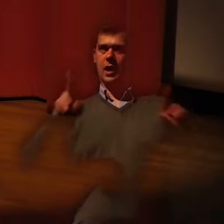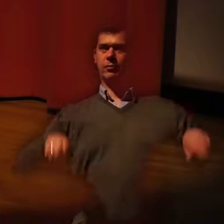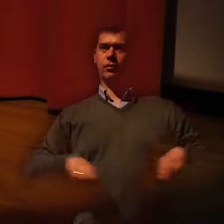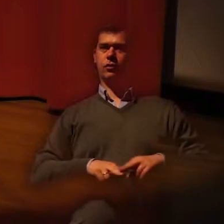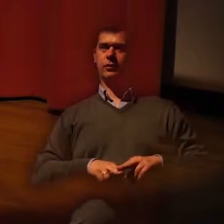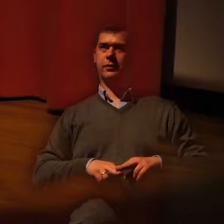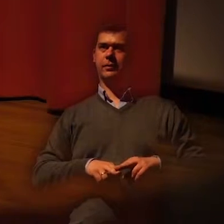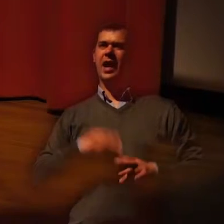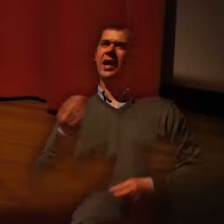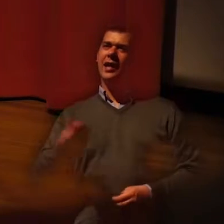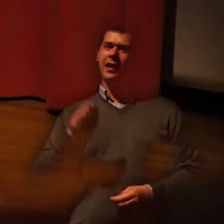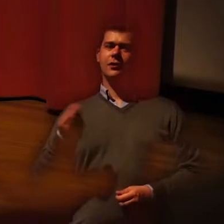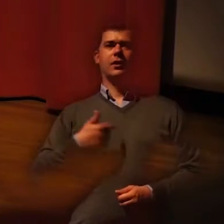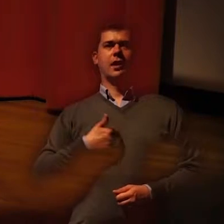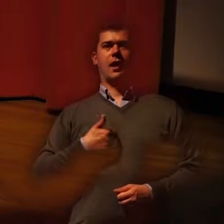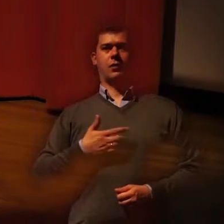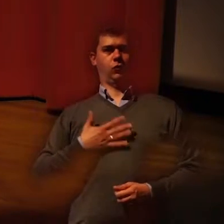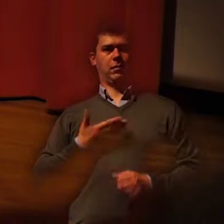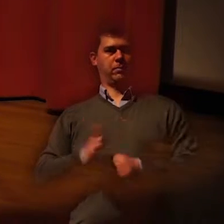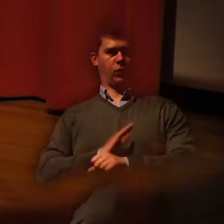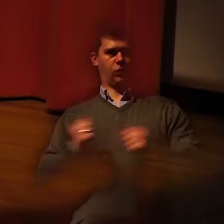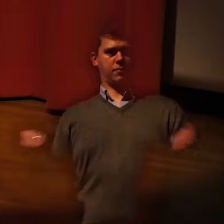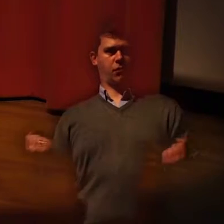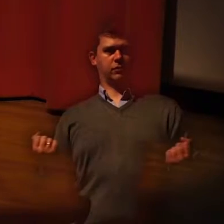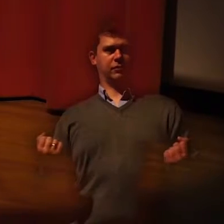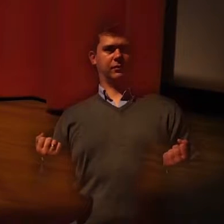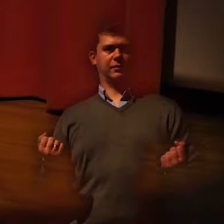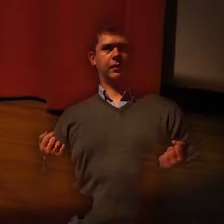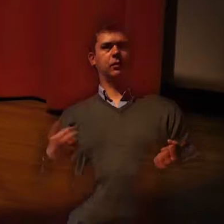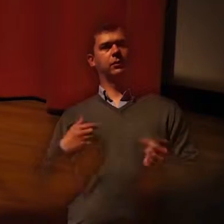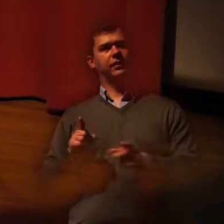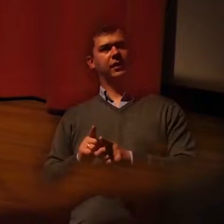to co mnie jako pełnomoc także